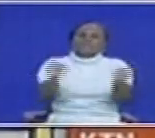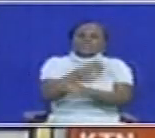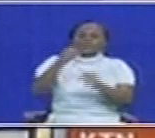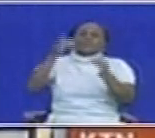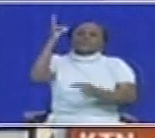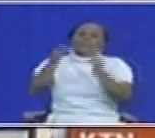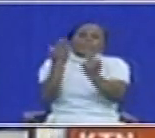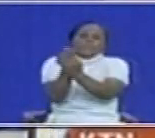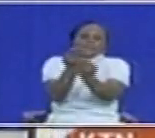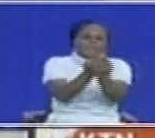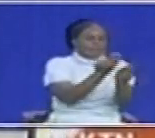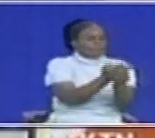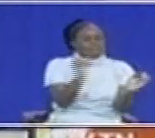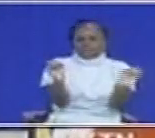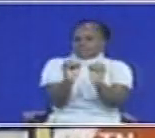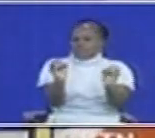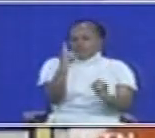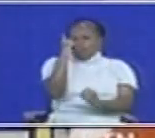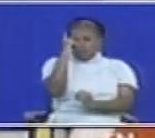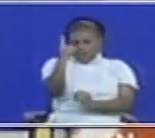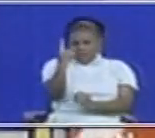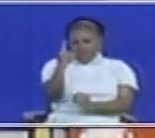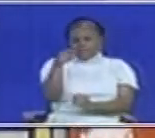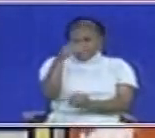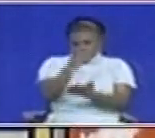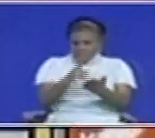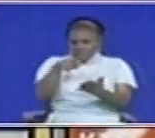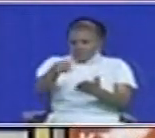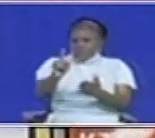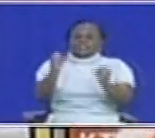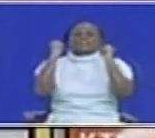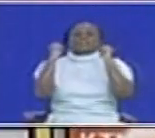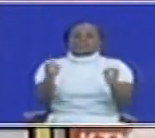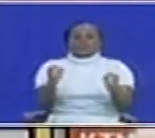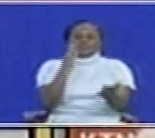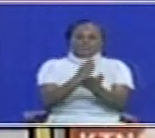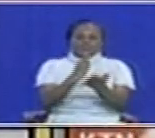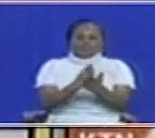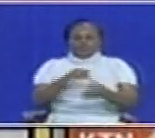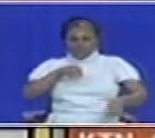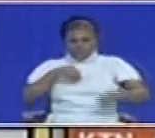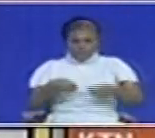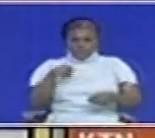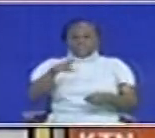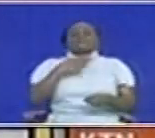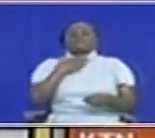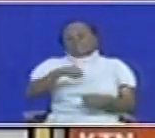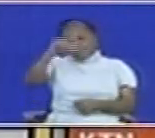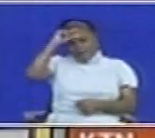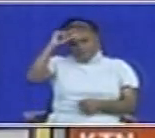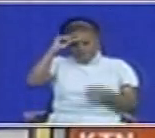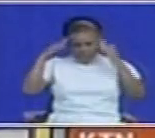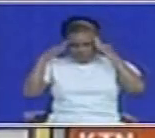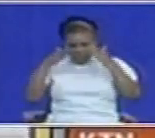on begging, because for one, some of you are very strong. Hazina ulemavu ni swala ambalo angependa serikali kulipa